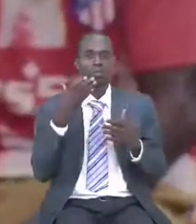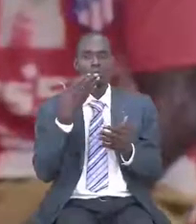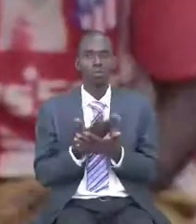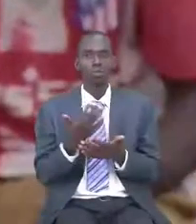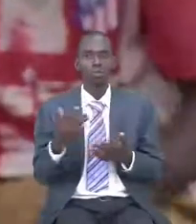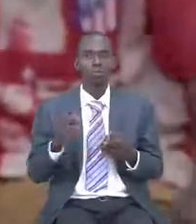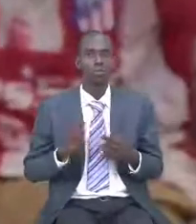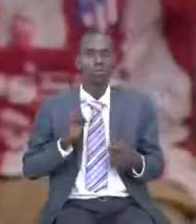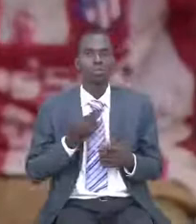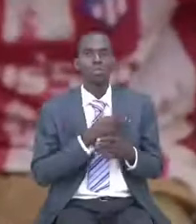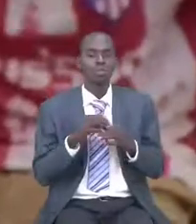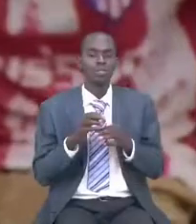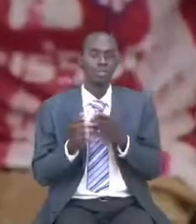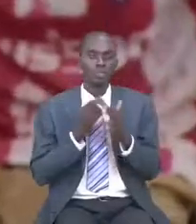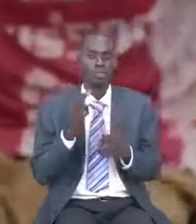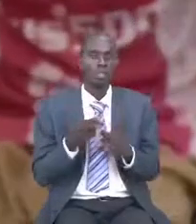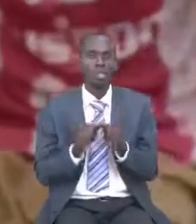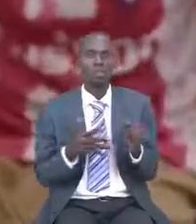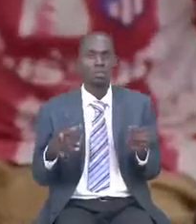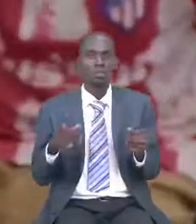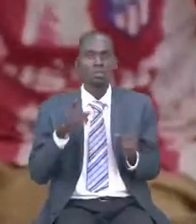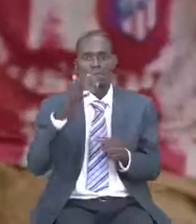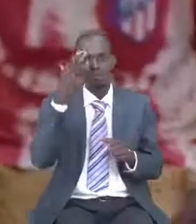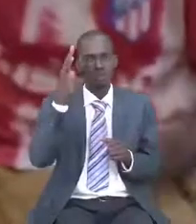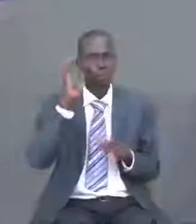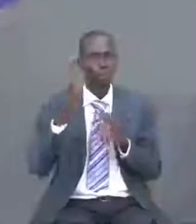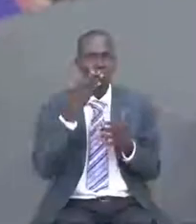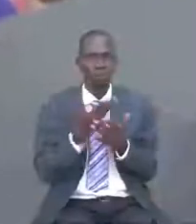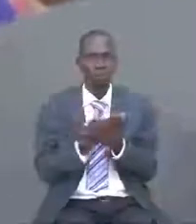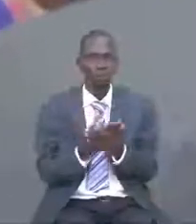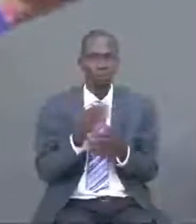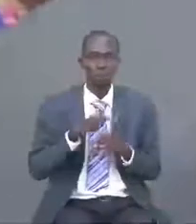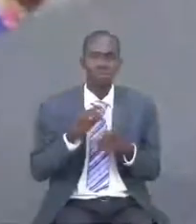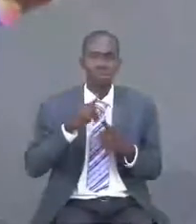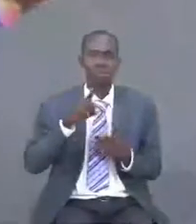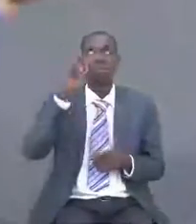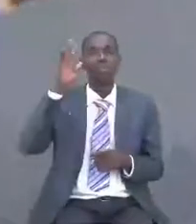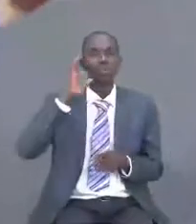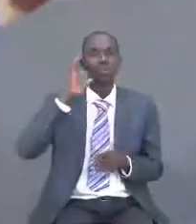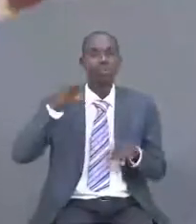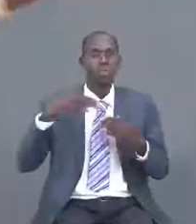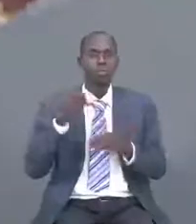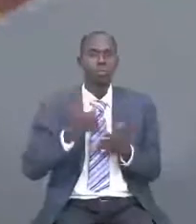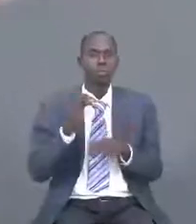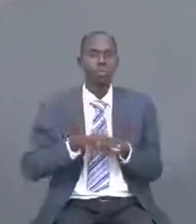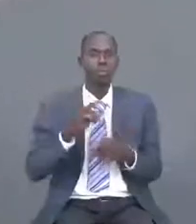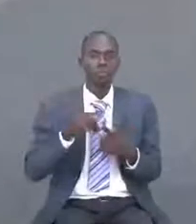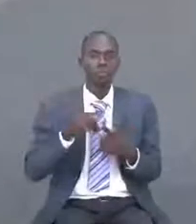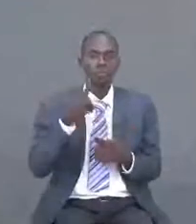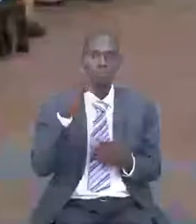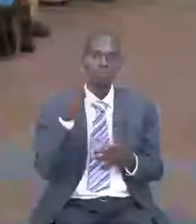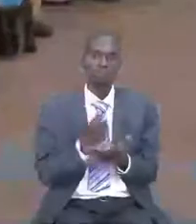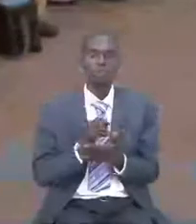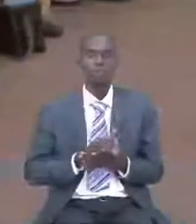vies, il nous le donnera. Tout ce qu'il sait et qui sera bon pour ta vie, il te le donnera.